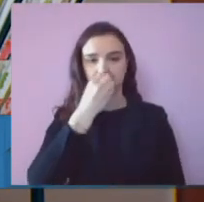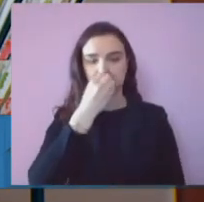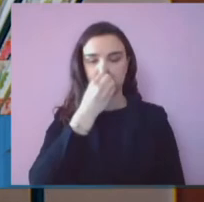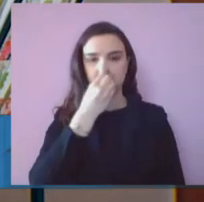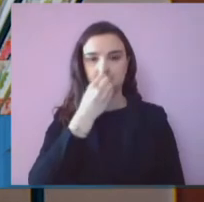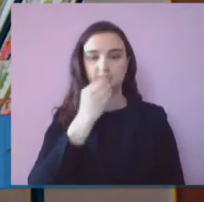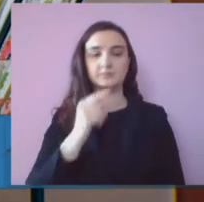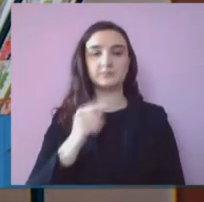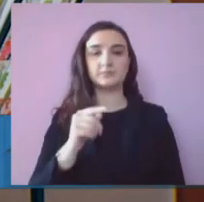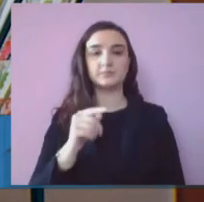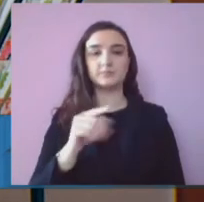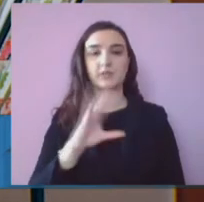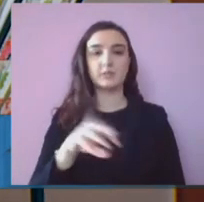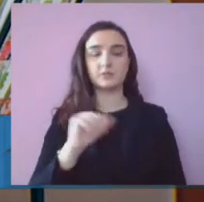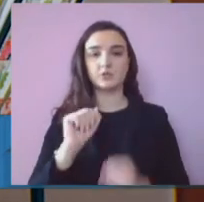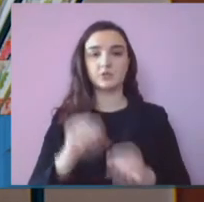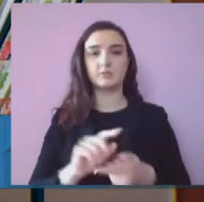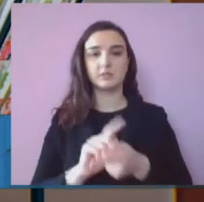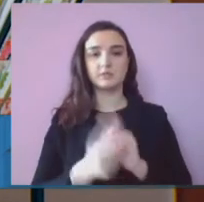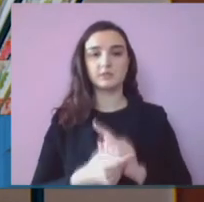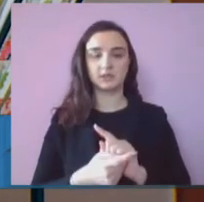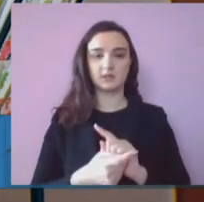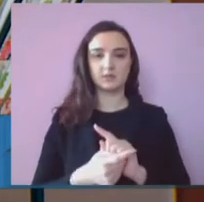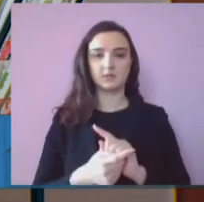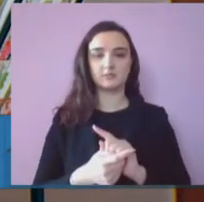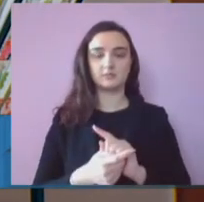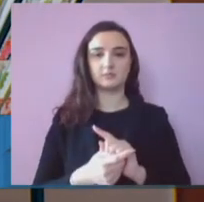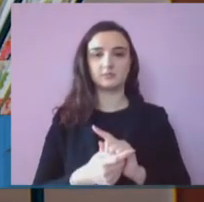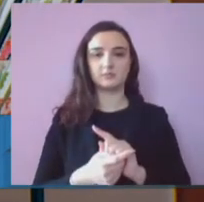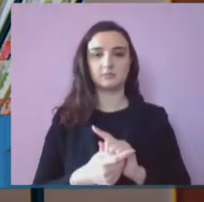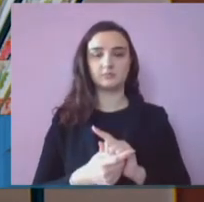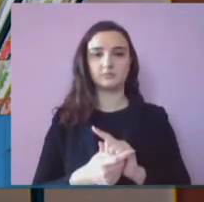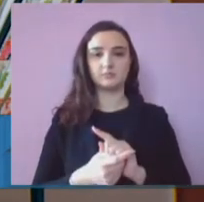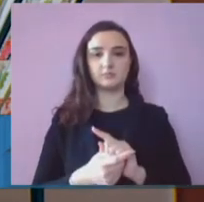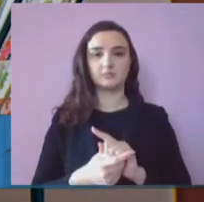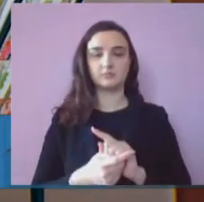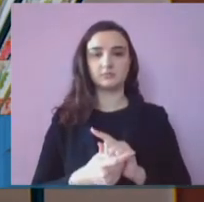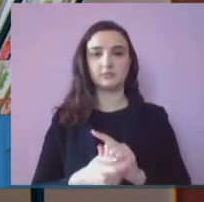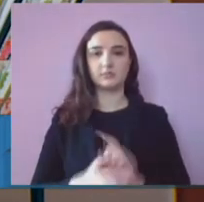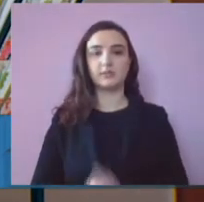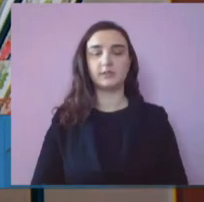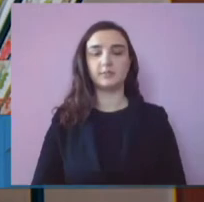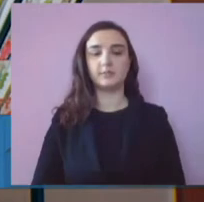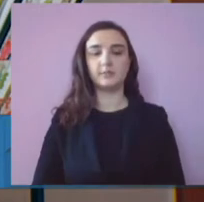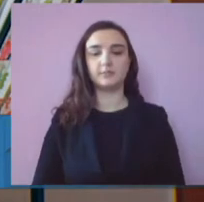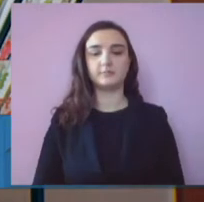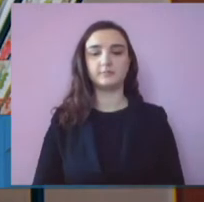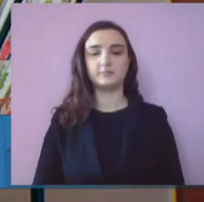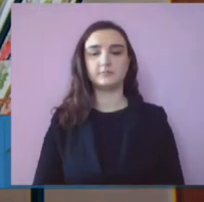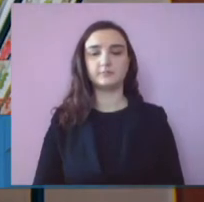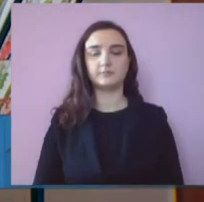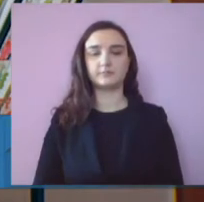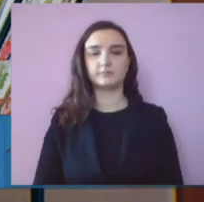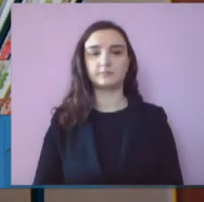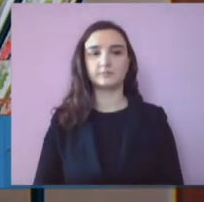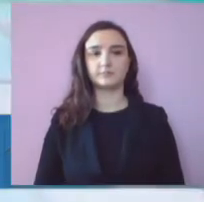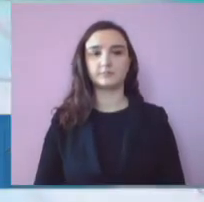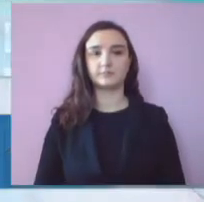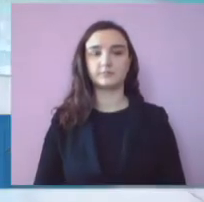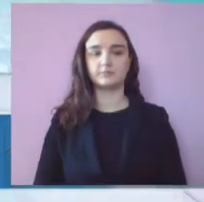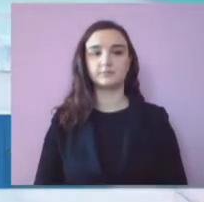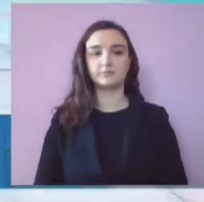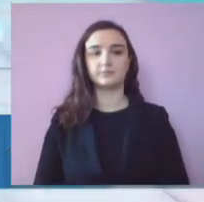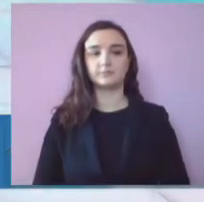ინფექცია შეიძლება ცვლიდეს მოთხოვნილებას აი ამ პრეპარატის დოზის მიმართ. და მეორე, თავარია